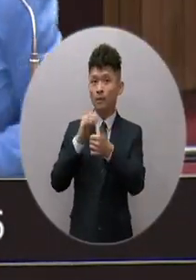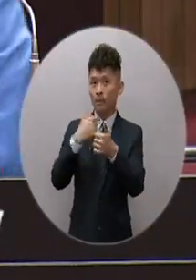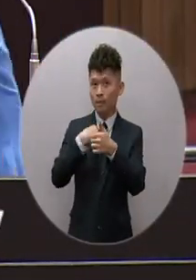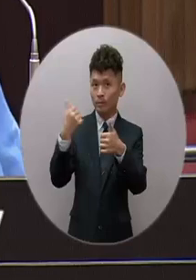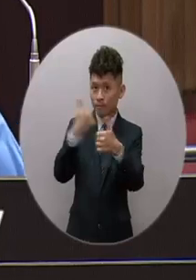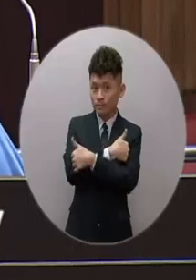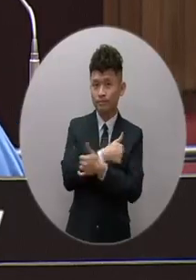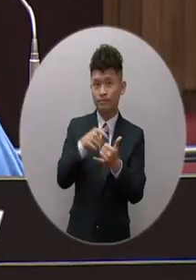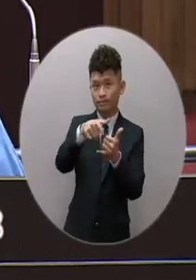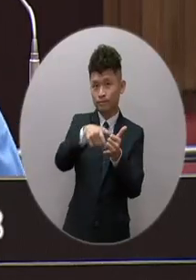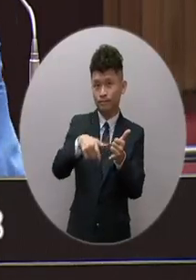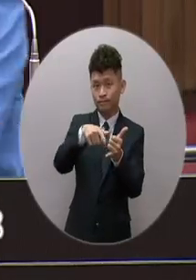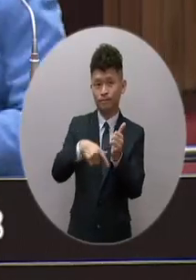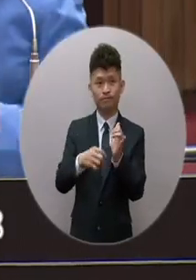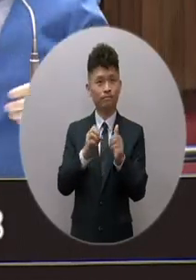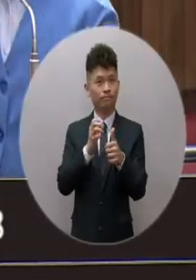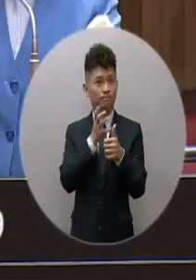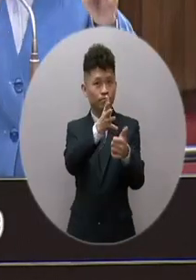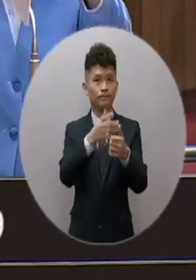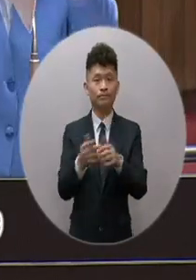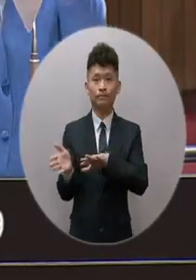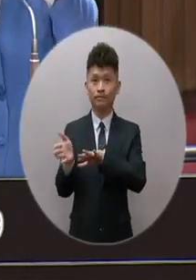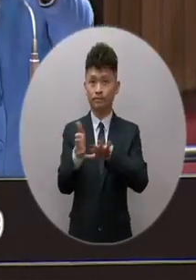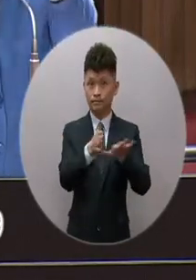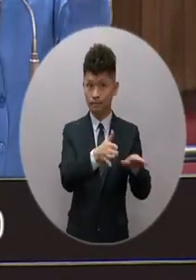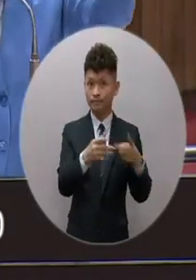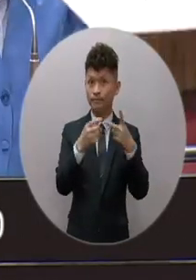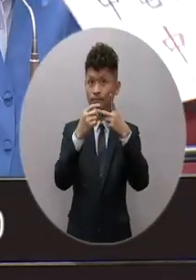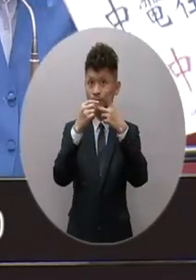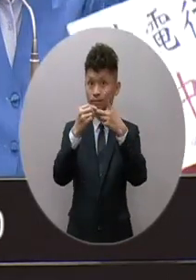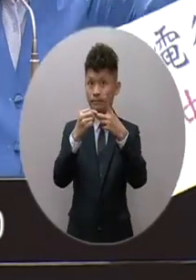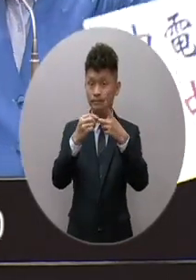声。我再问一个中部问题，